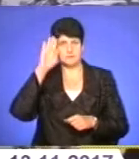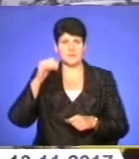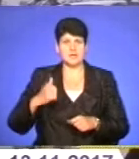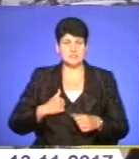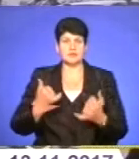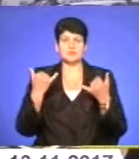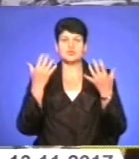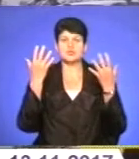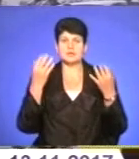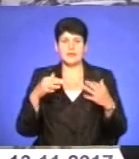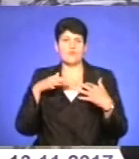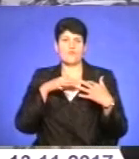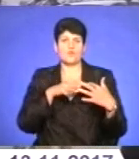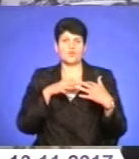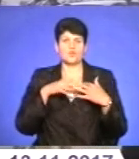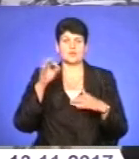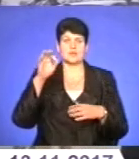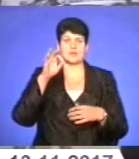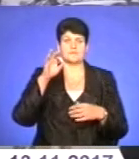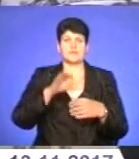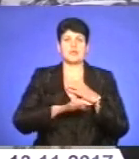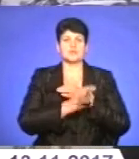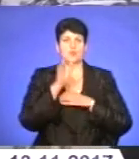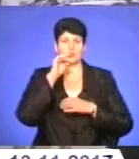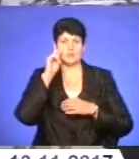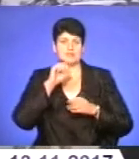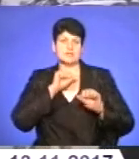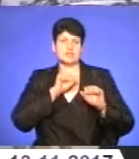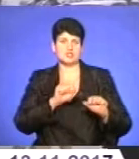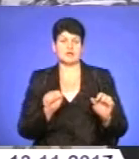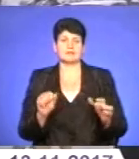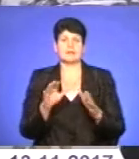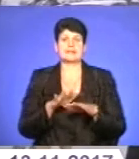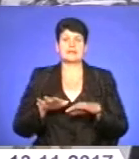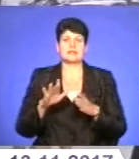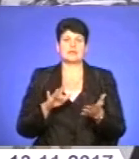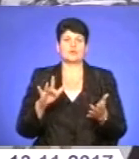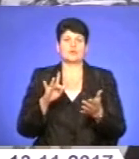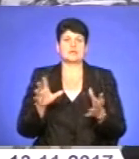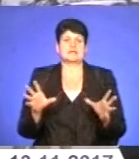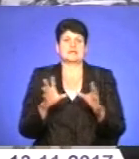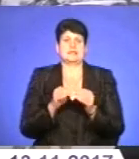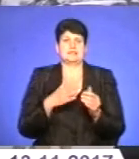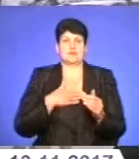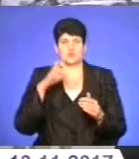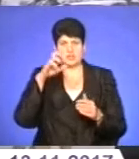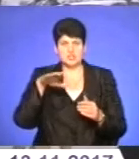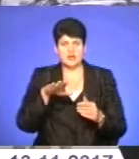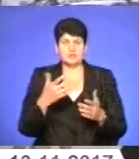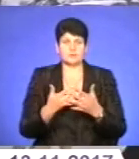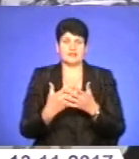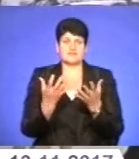день воюють на сході України, захищаючи територіальну цілісність нашої держави. Фактично взяті окремі сюжети з їхнього